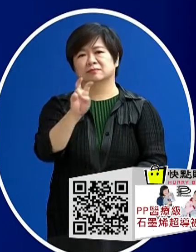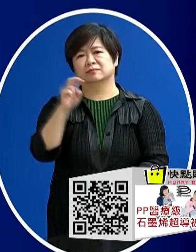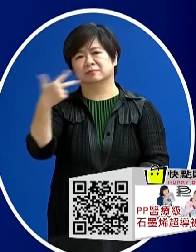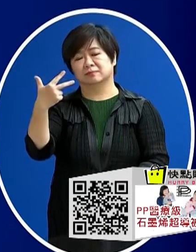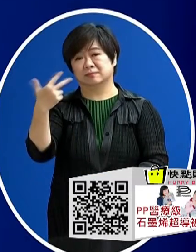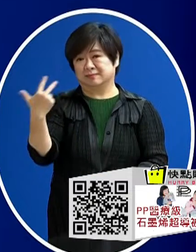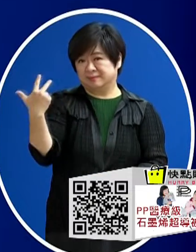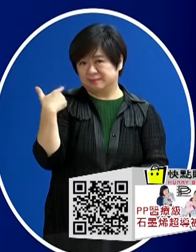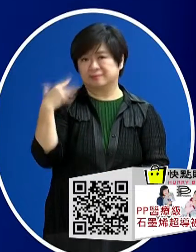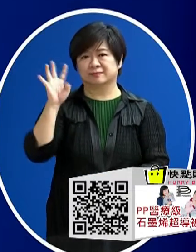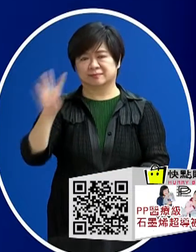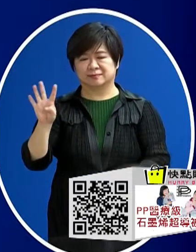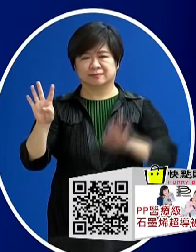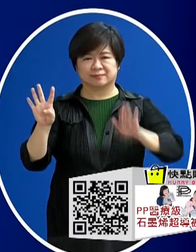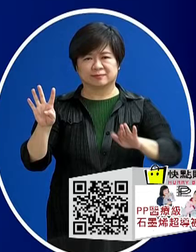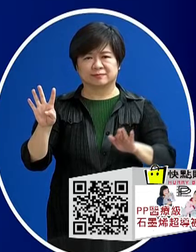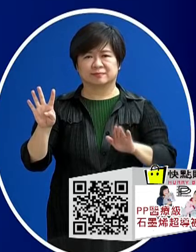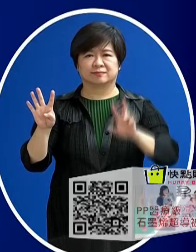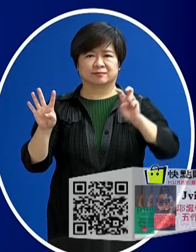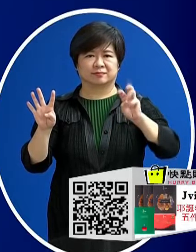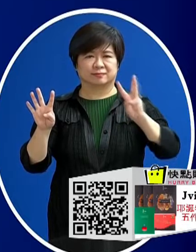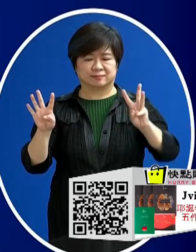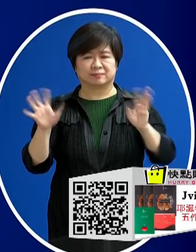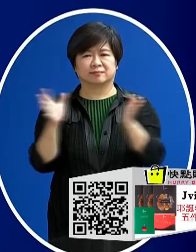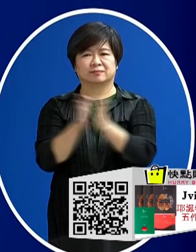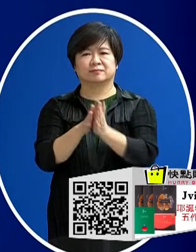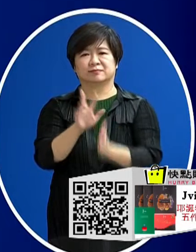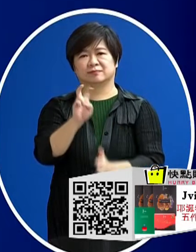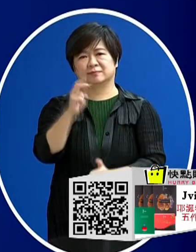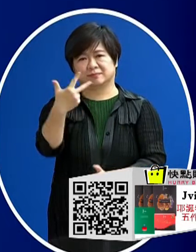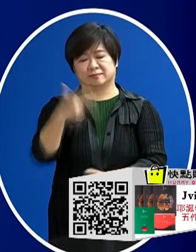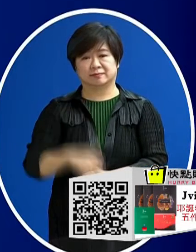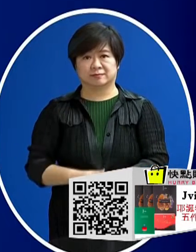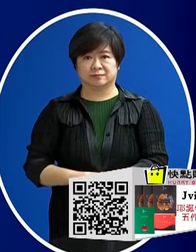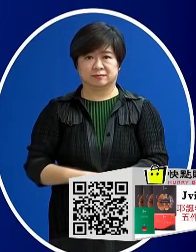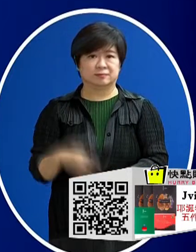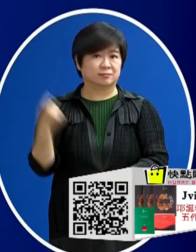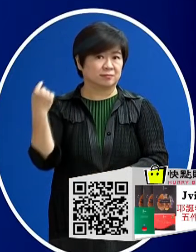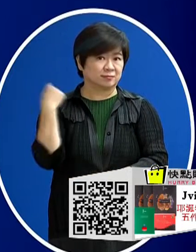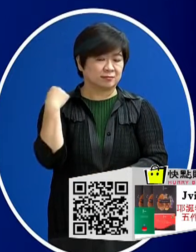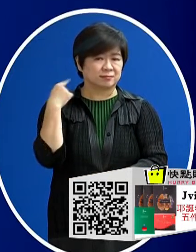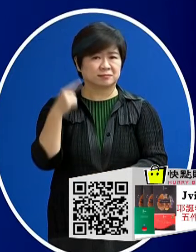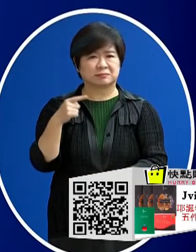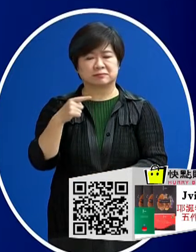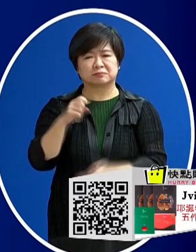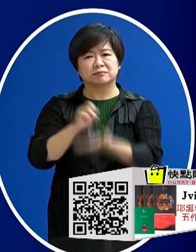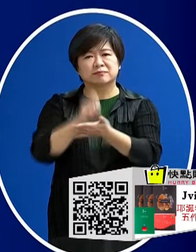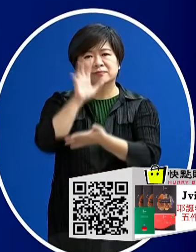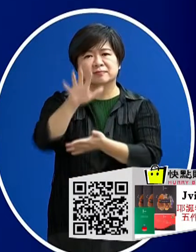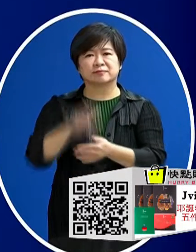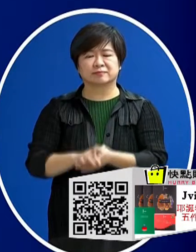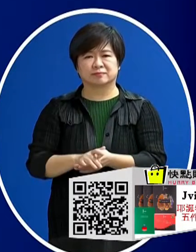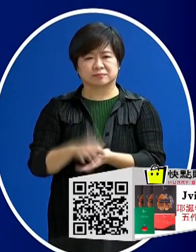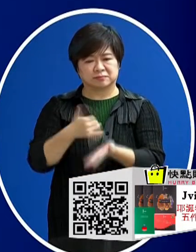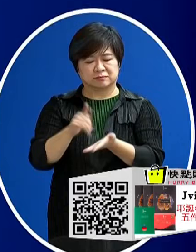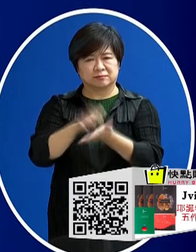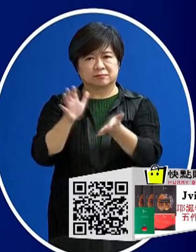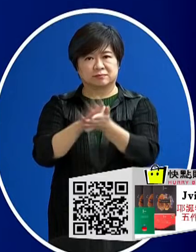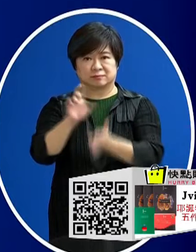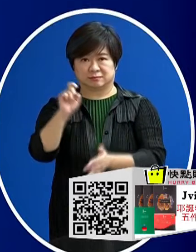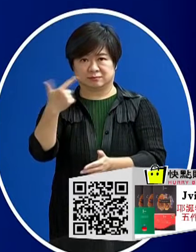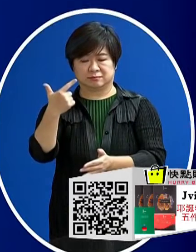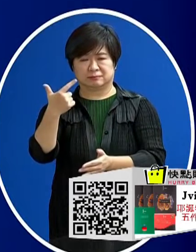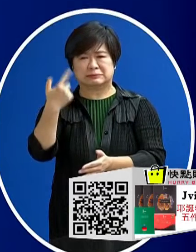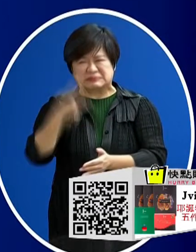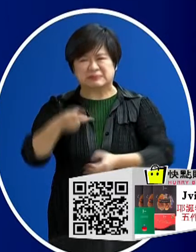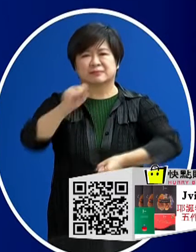中上一周是4例，这一周是23例哈。那跟昨天的这个跟大家报告的累计16例相比